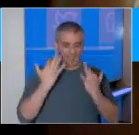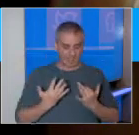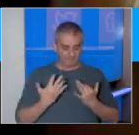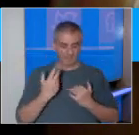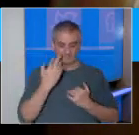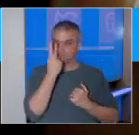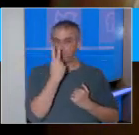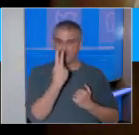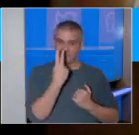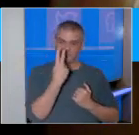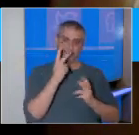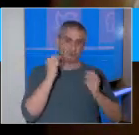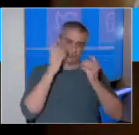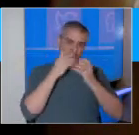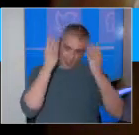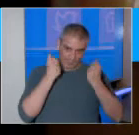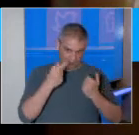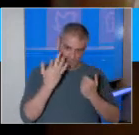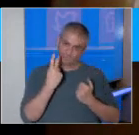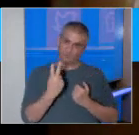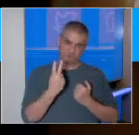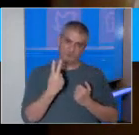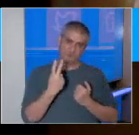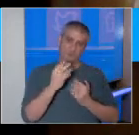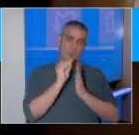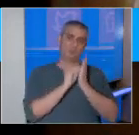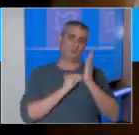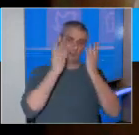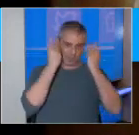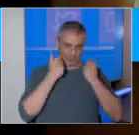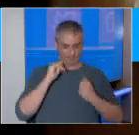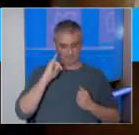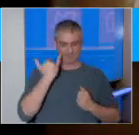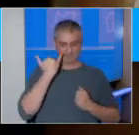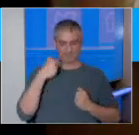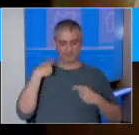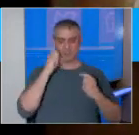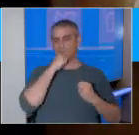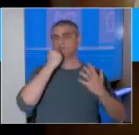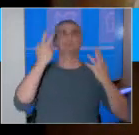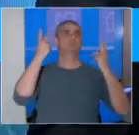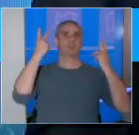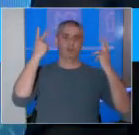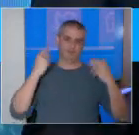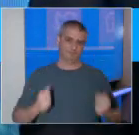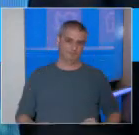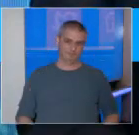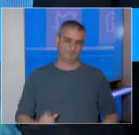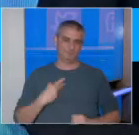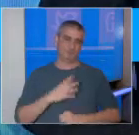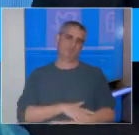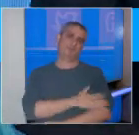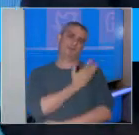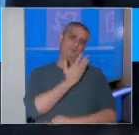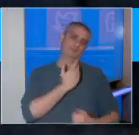כמספר שתיים, אישה חרדית, כמספר שתיים ברשימה חרדית, זה בהחלט יום היסטורי ויום מאוד לגמרי. מרגש,